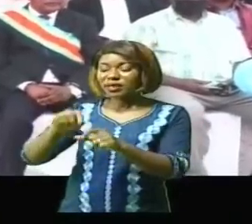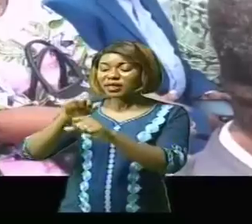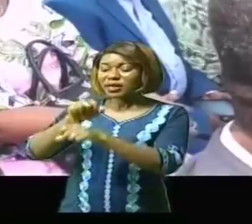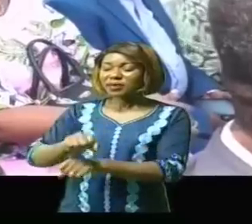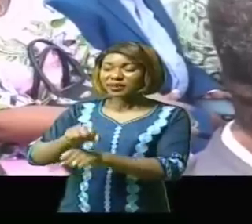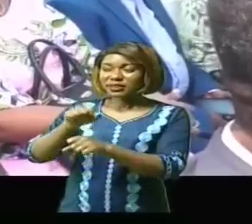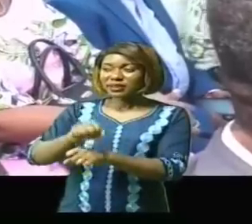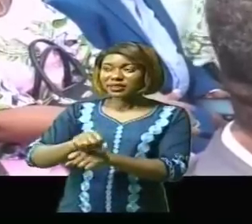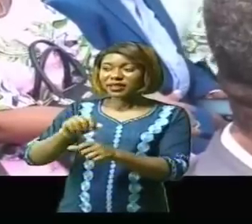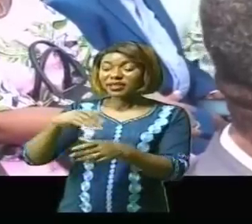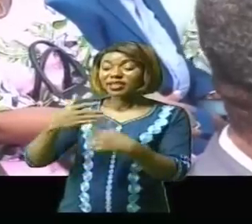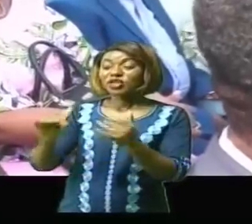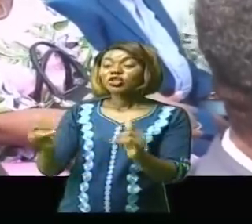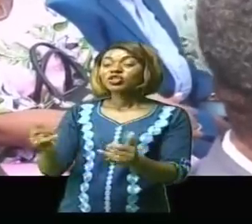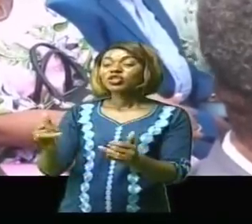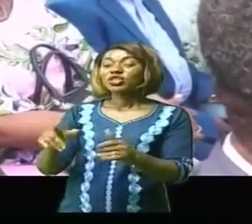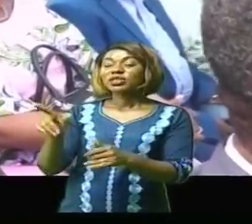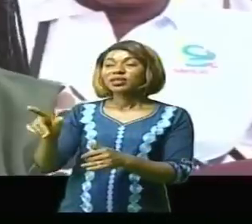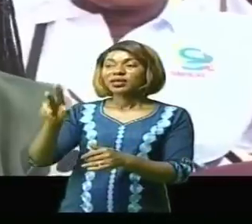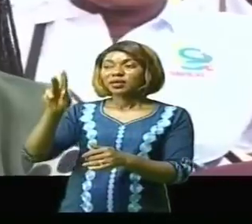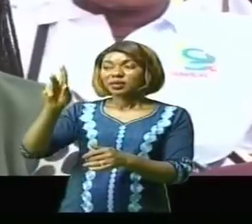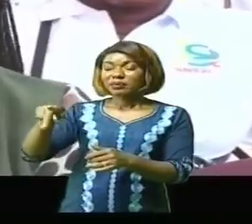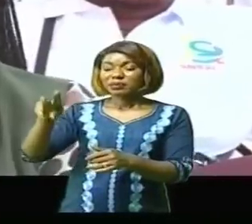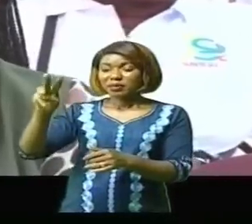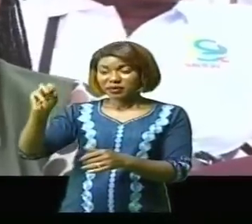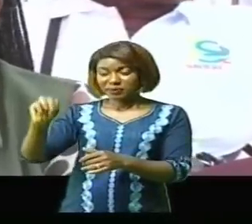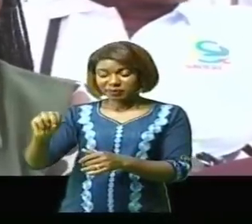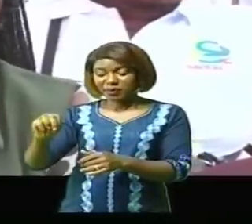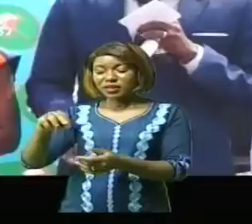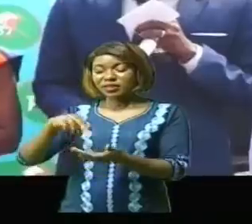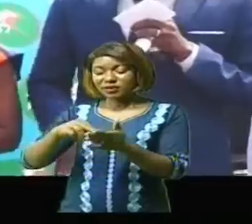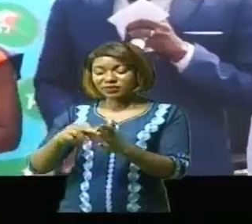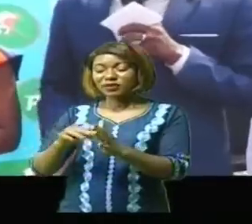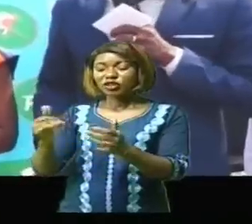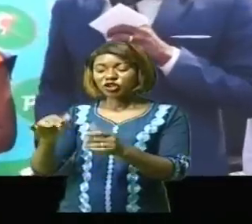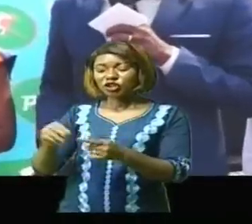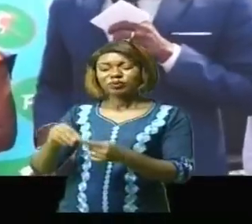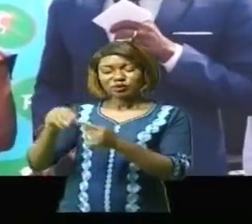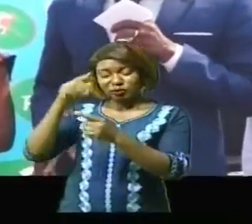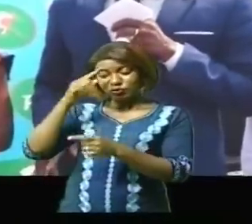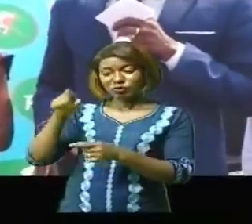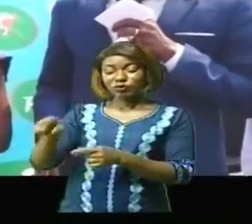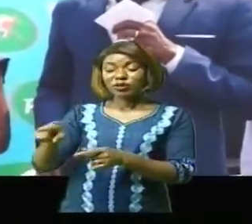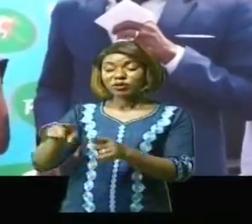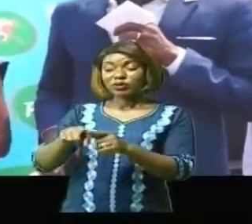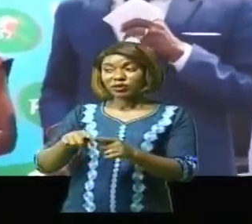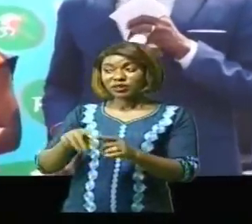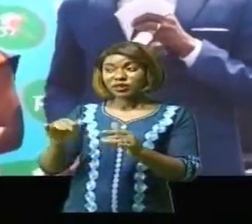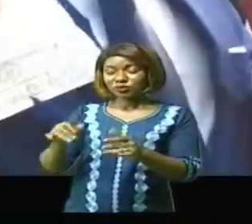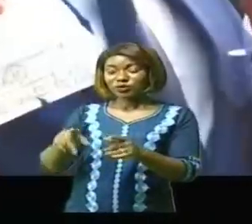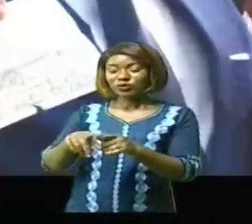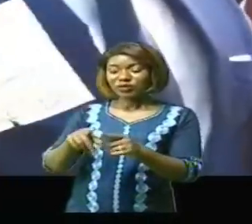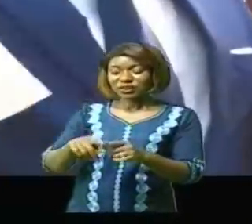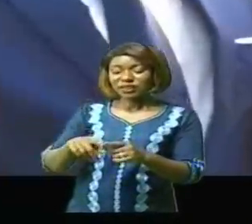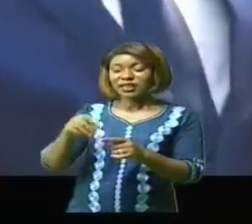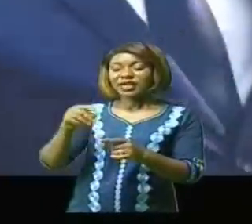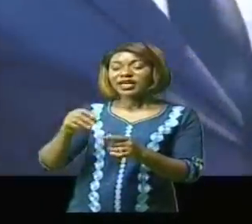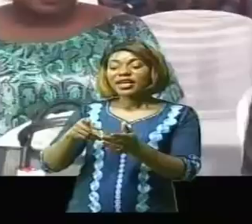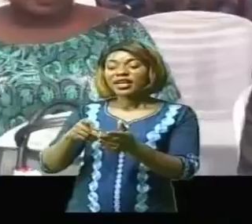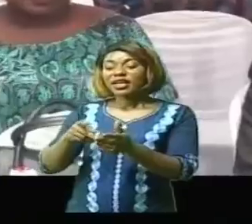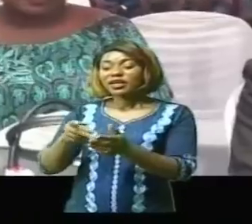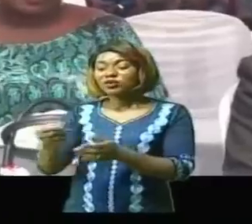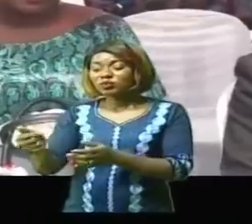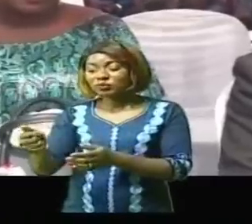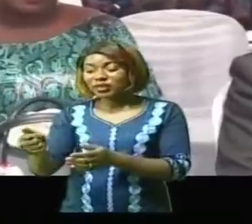la Sonal SA, dont le PMU son jeu favori, a confié avec fierté qu'il n'a joué que pour 9000 francs congolais